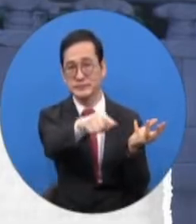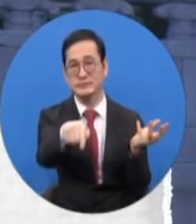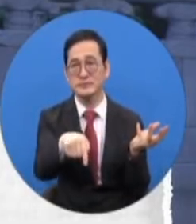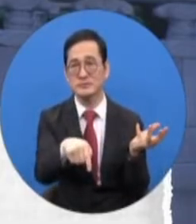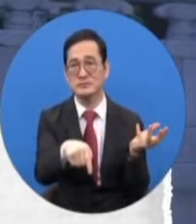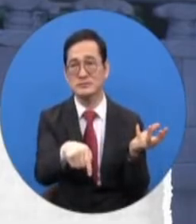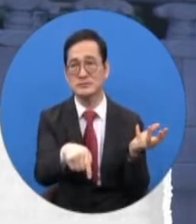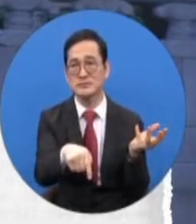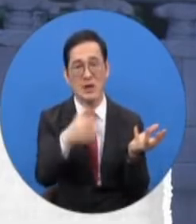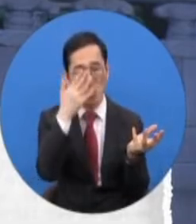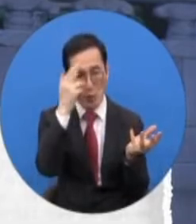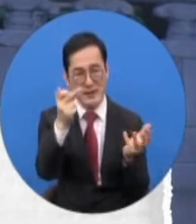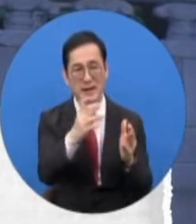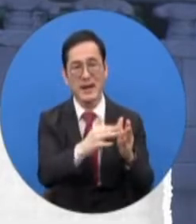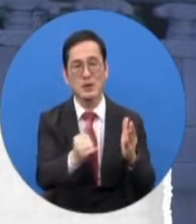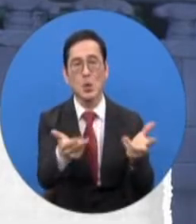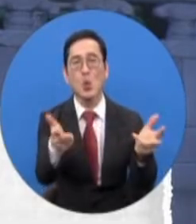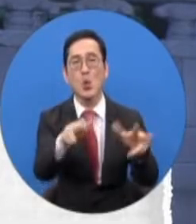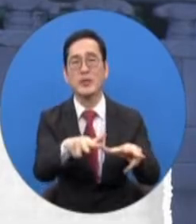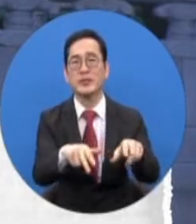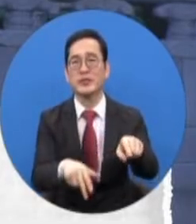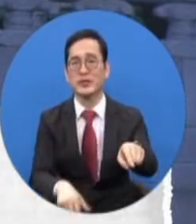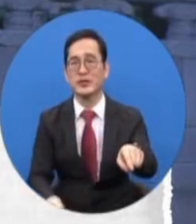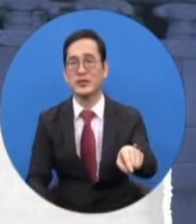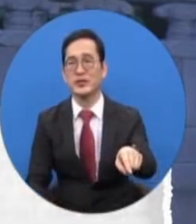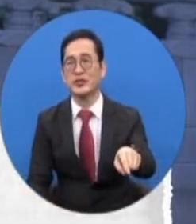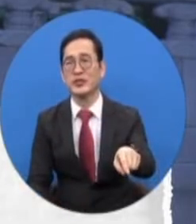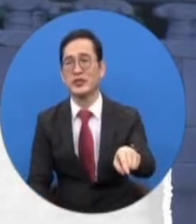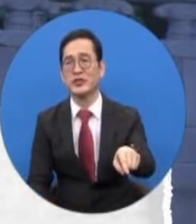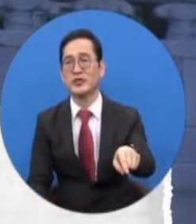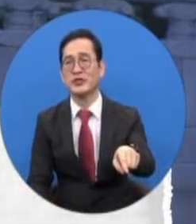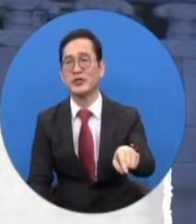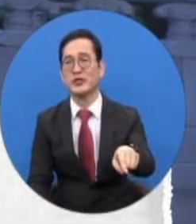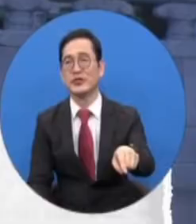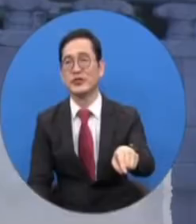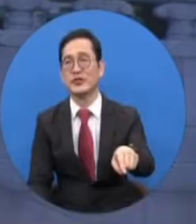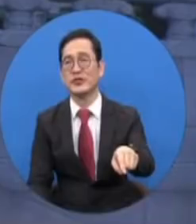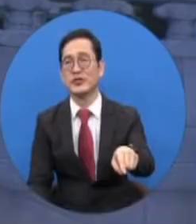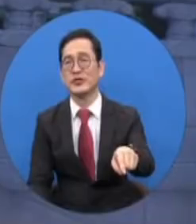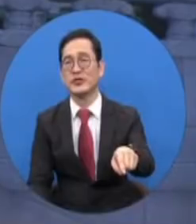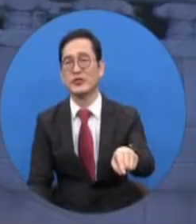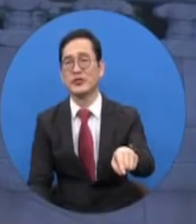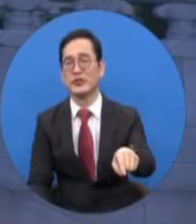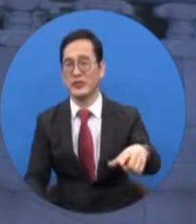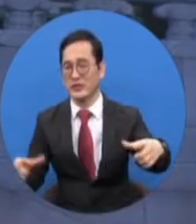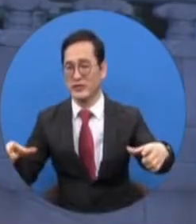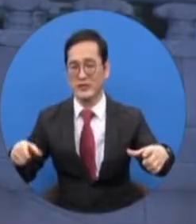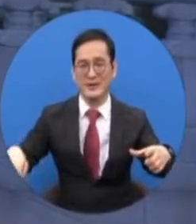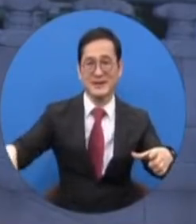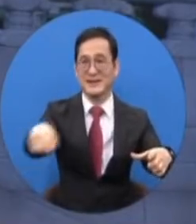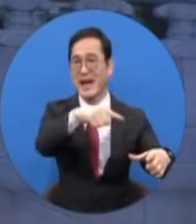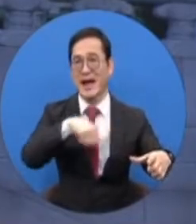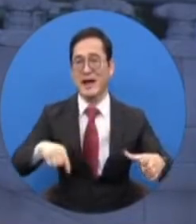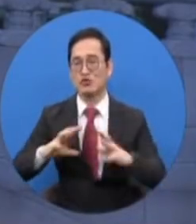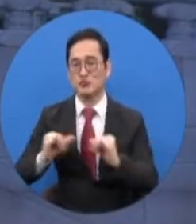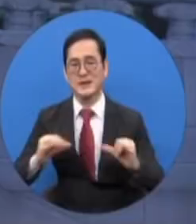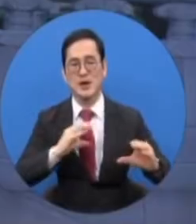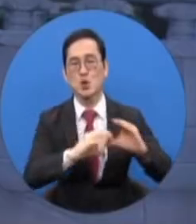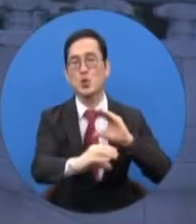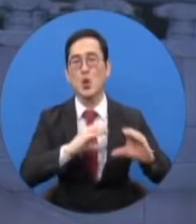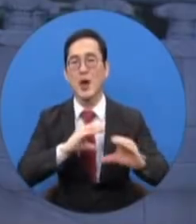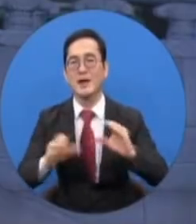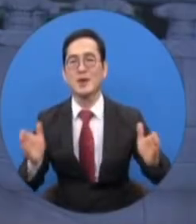상당수가 시민들에게 개방이 되는 용산 시민공원으로 탈바꿈하게 되는데 아마 그 영역까지를 다 시민들과 소통을